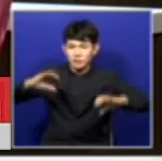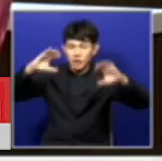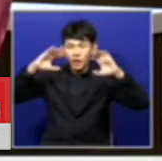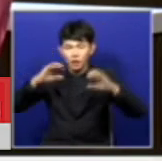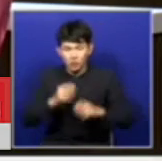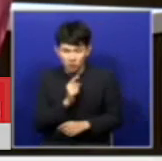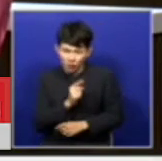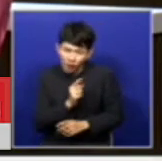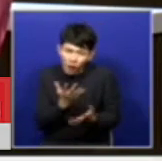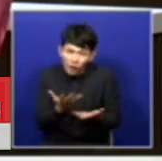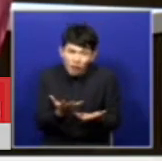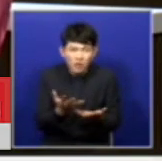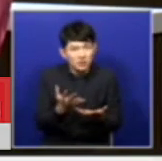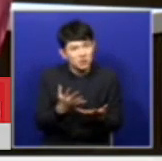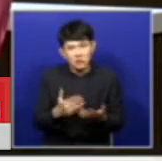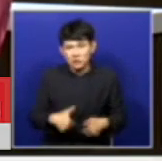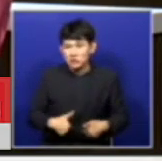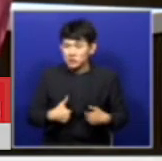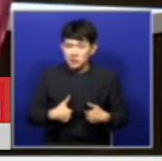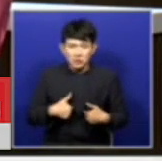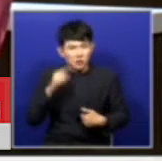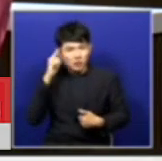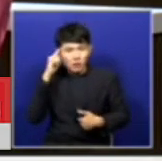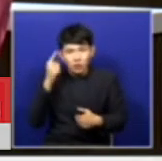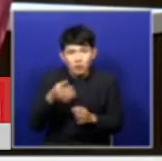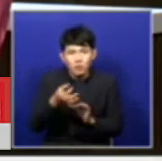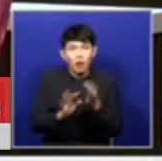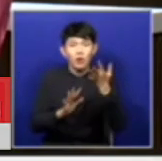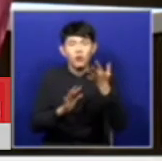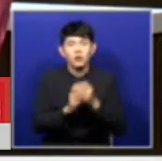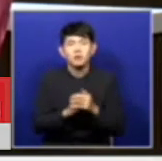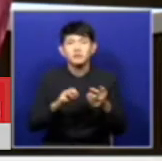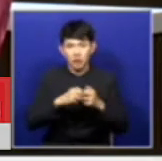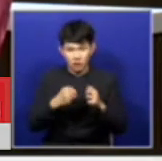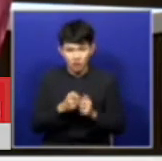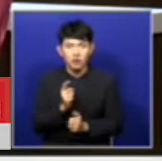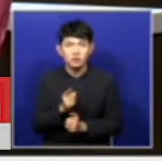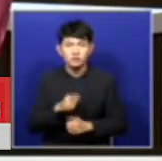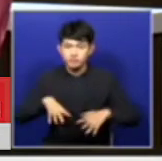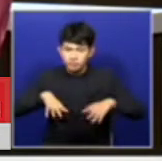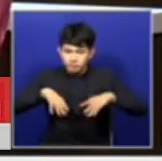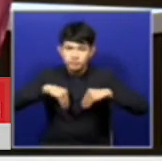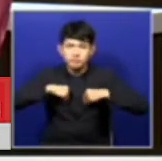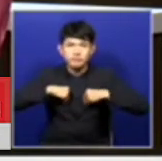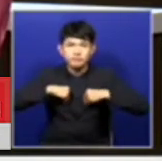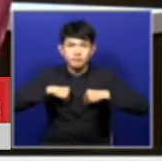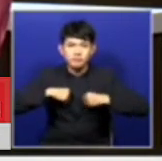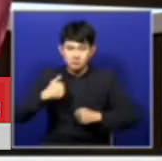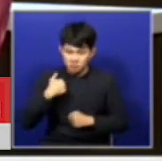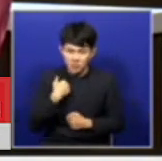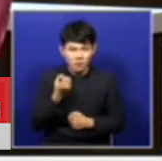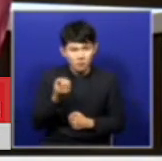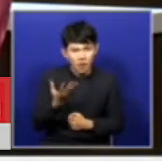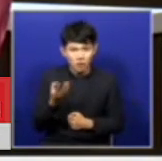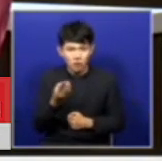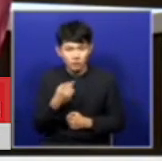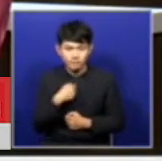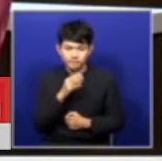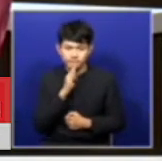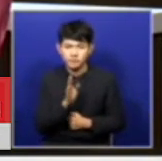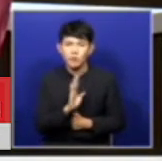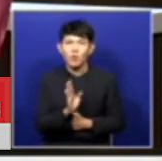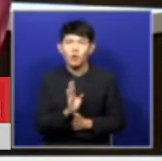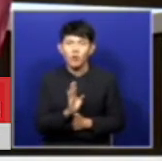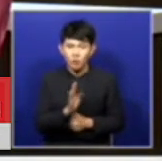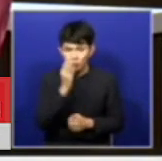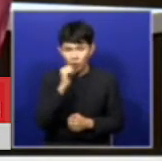จนไม่สามารถที่จะอยู่ได้อันนี้เป็นปัญหาที่เกิดขึ้นจริงต้องยอมรับครับมีมากมีน้อยอันนี้ผมไม่กล้ายืนยันตัวเลขกับท